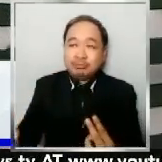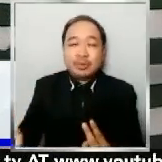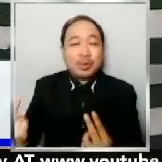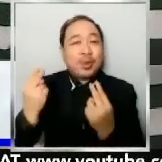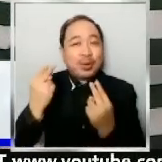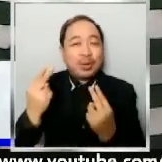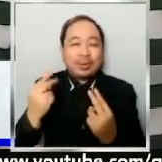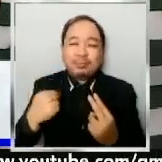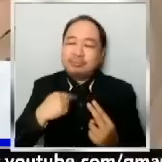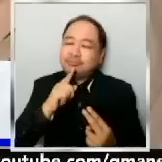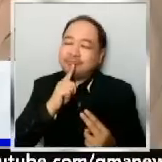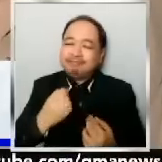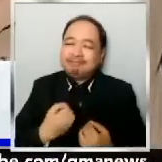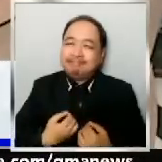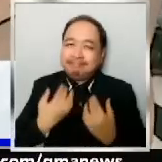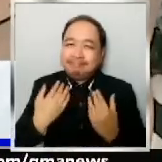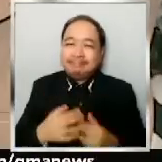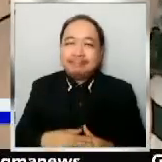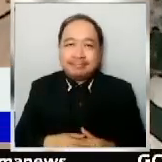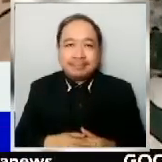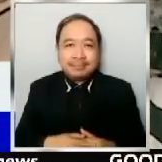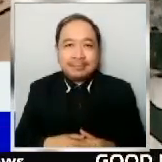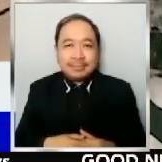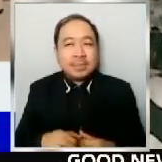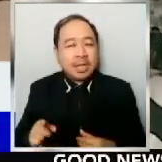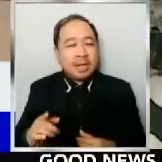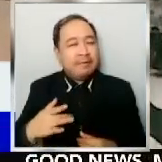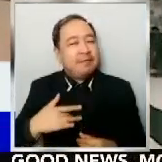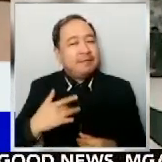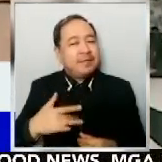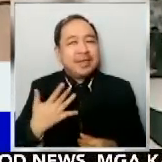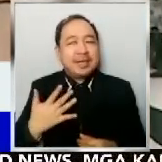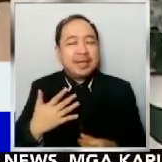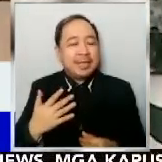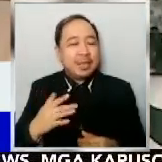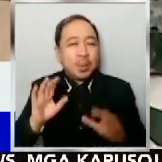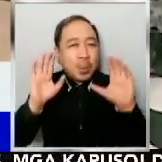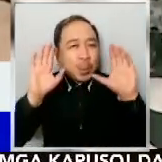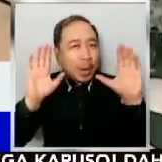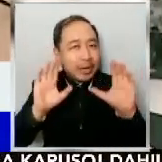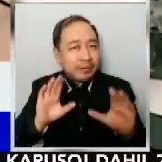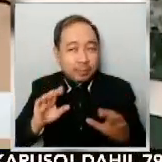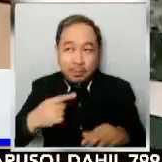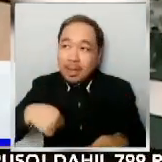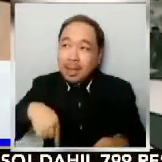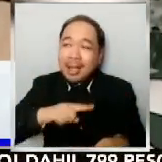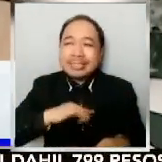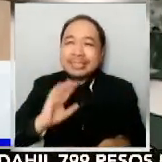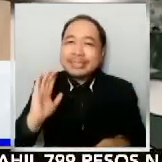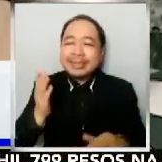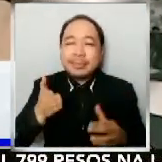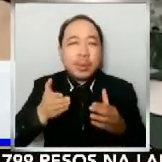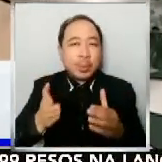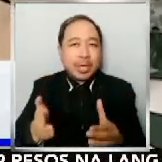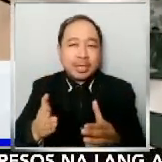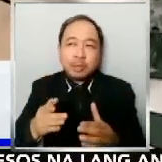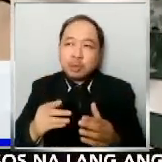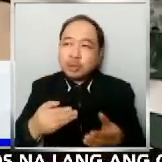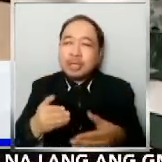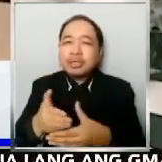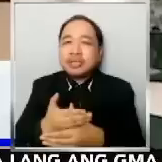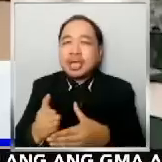sa pakiramdam ng ganun. It's a way of feeling grateful din na nagiging instrument kami na maging blessing dun sa mga kids na nakakasama